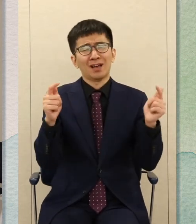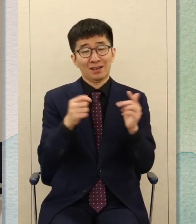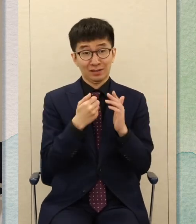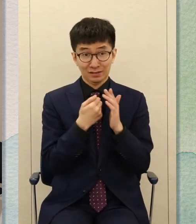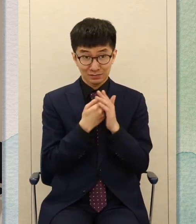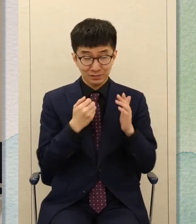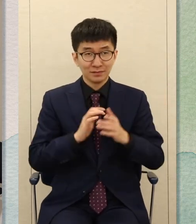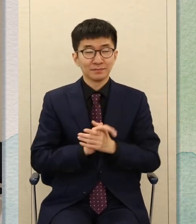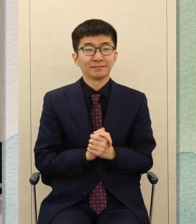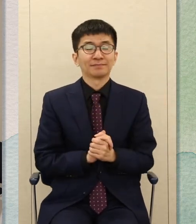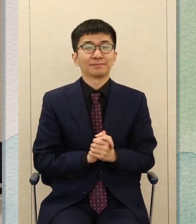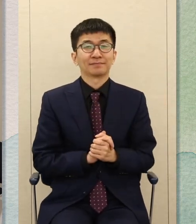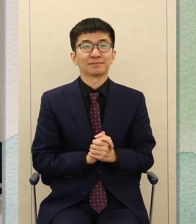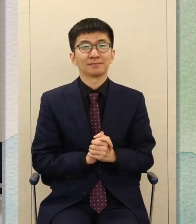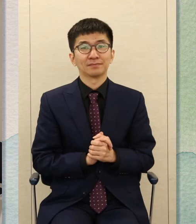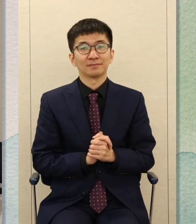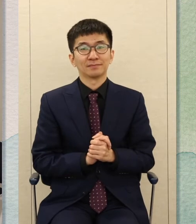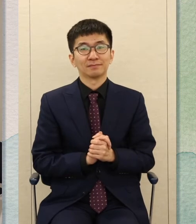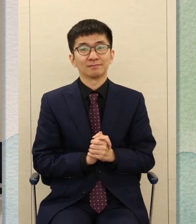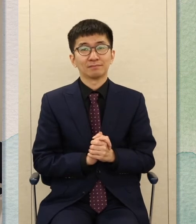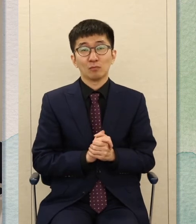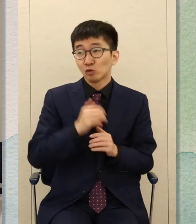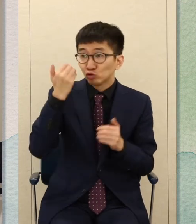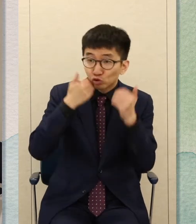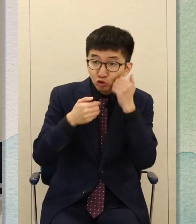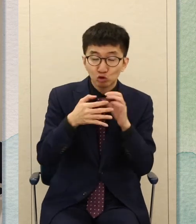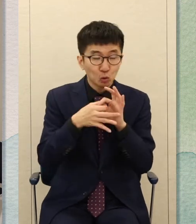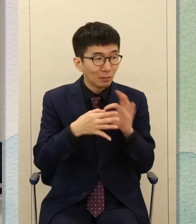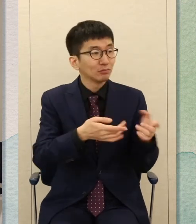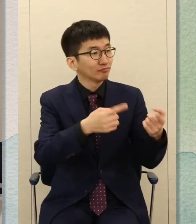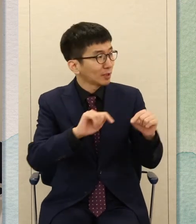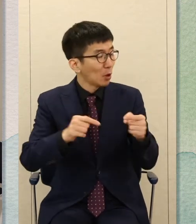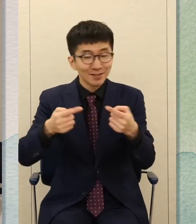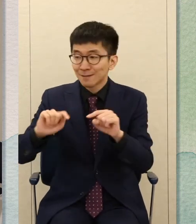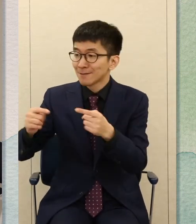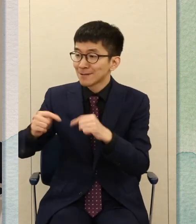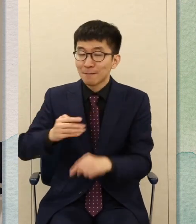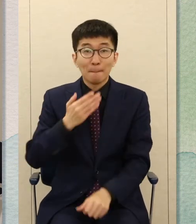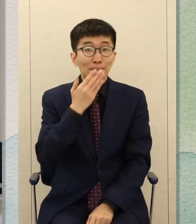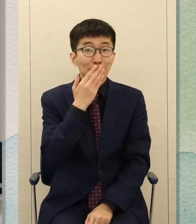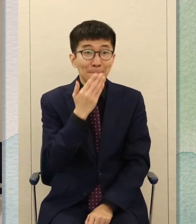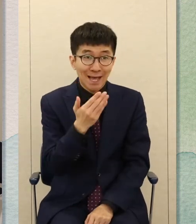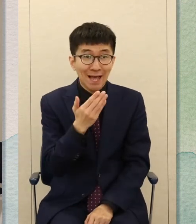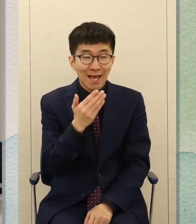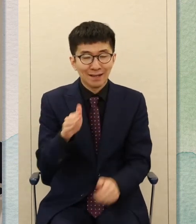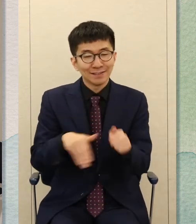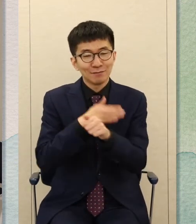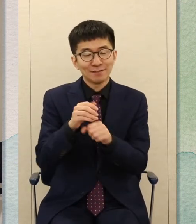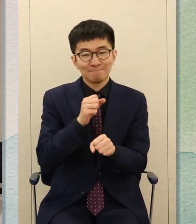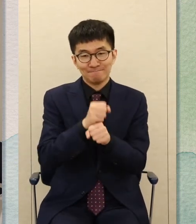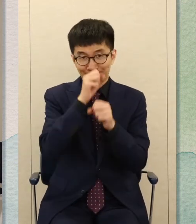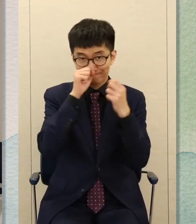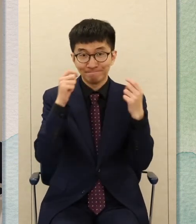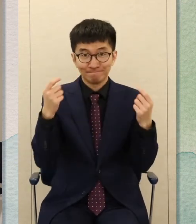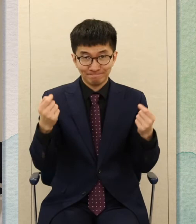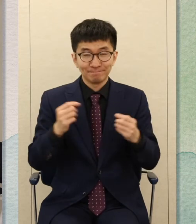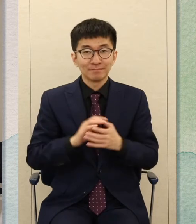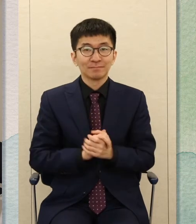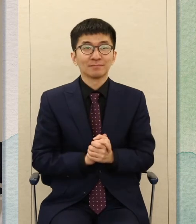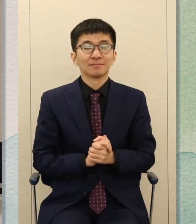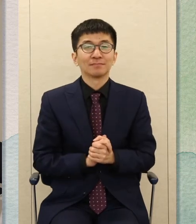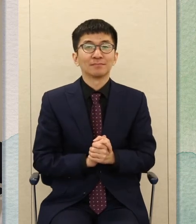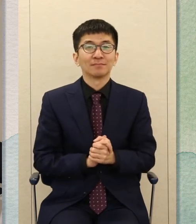때문에 좀 누구나 참여할 수 있는 그런 논제들이나 이런 것들도 좀 만드는 게 좋겠다라는 생각이